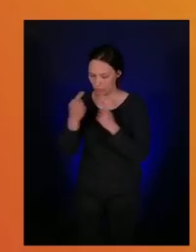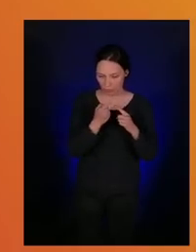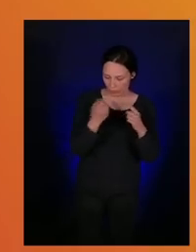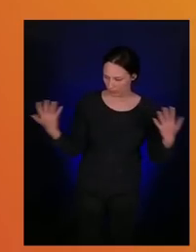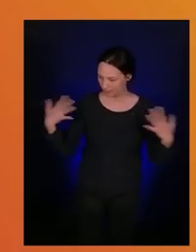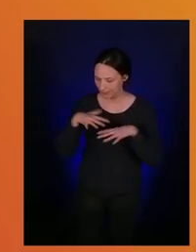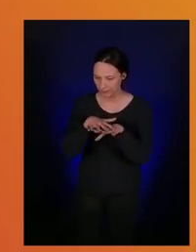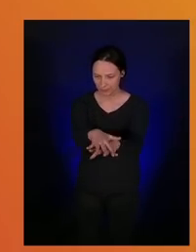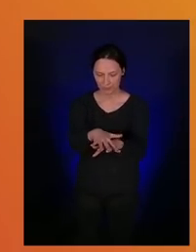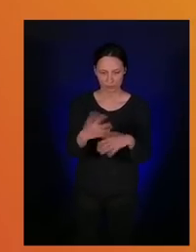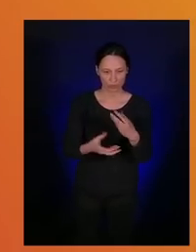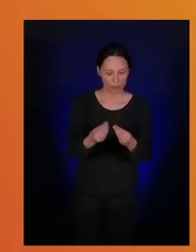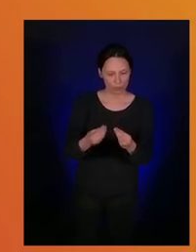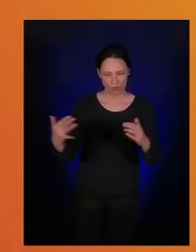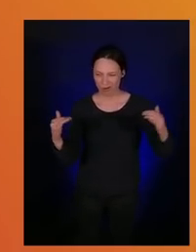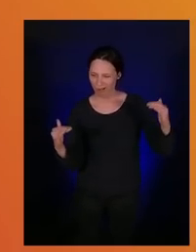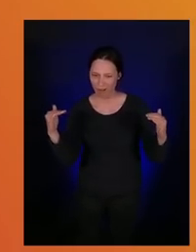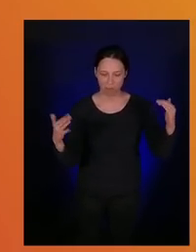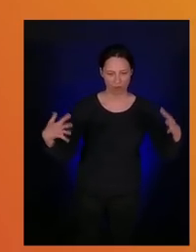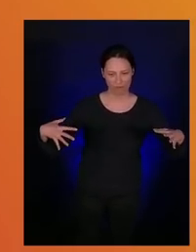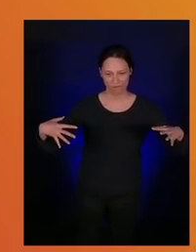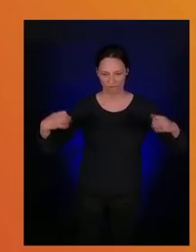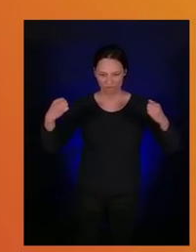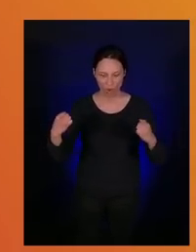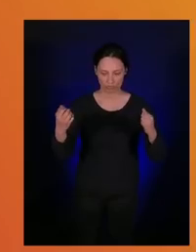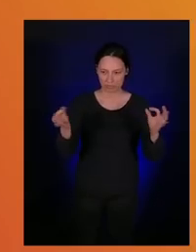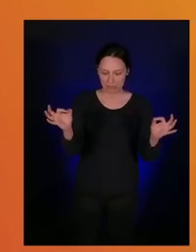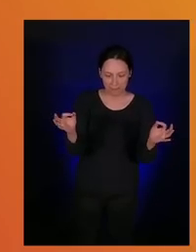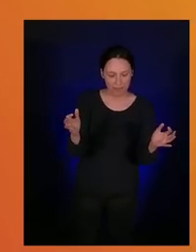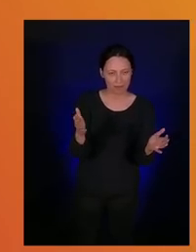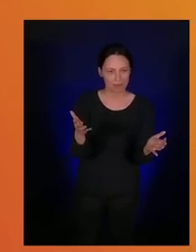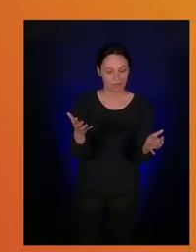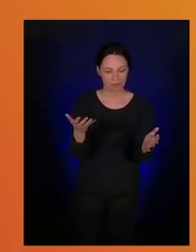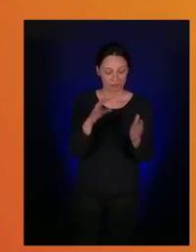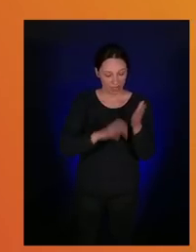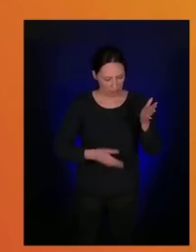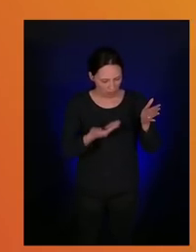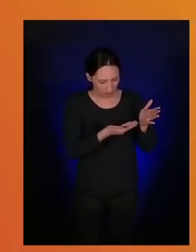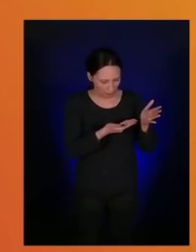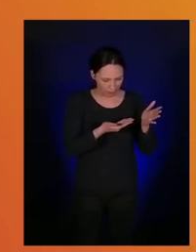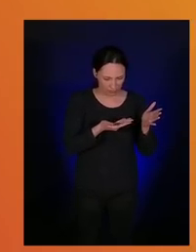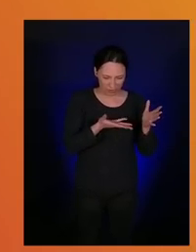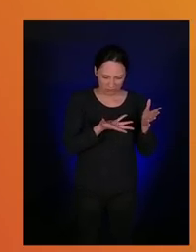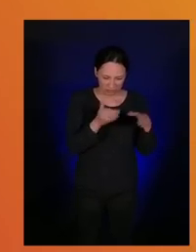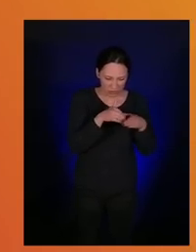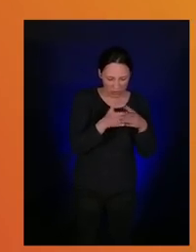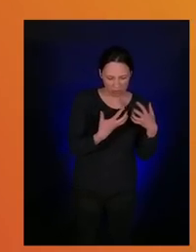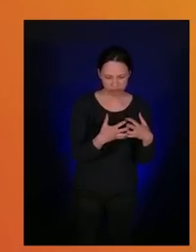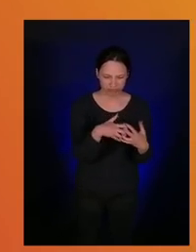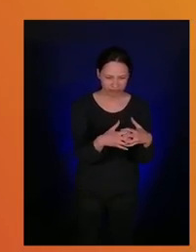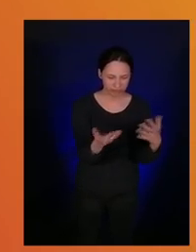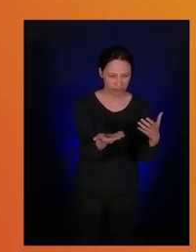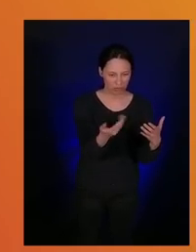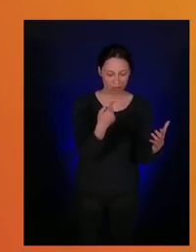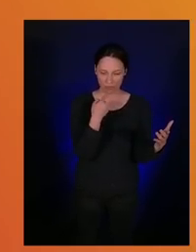de force nécessaire pour aller jusqu'à la gagne. Il n'est rien d'autre qu'une compilation de déni, de contradiction, de récupération